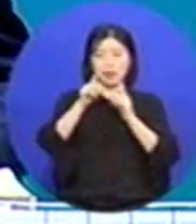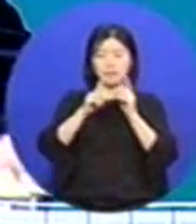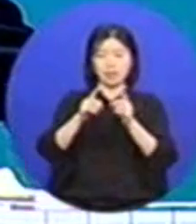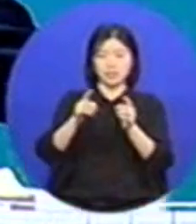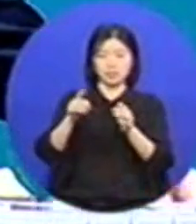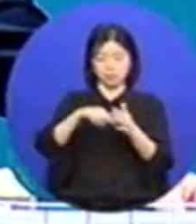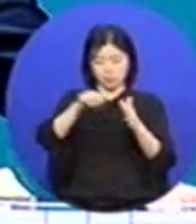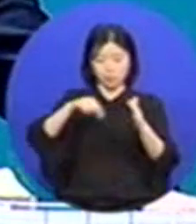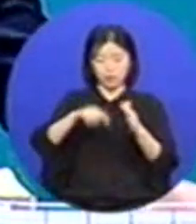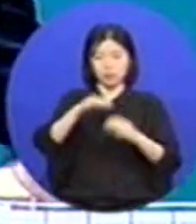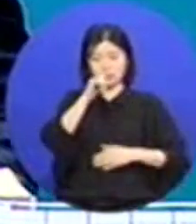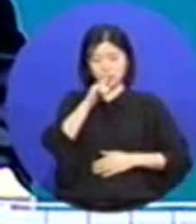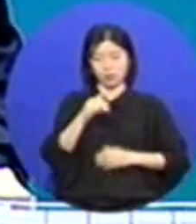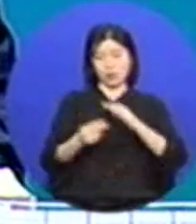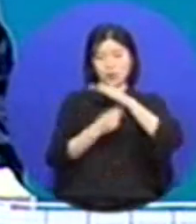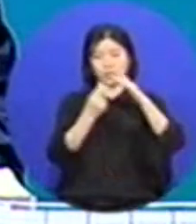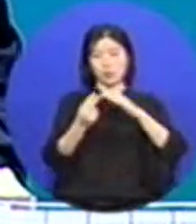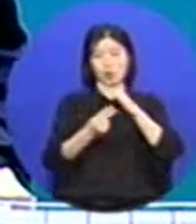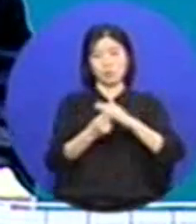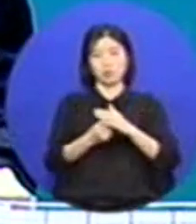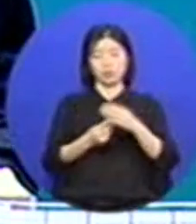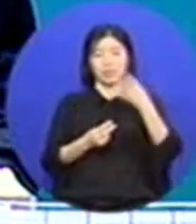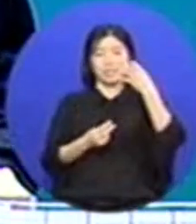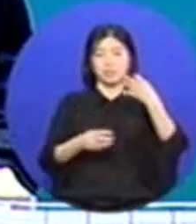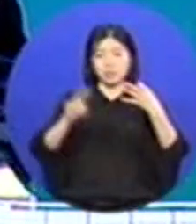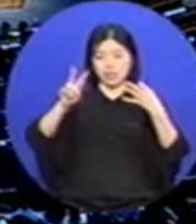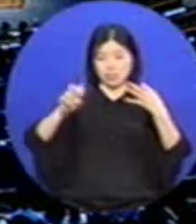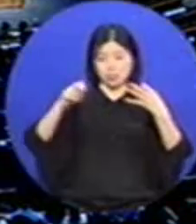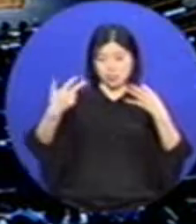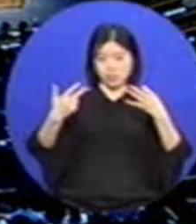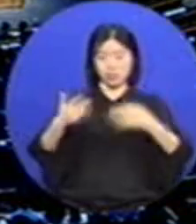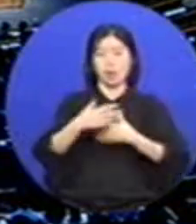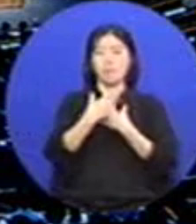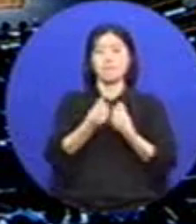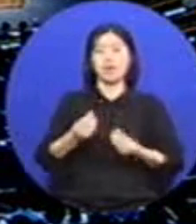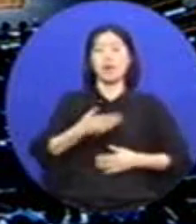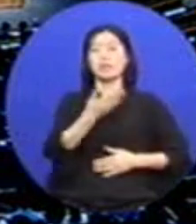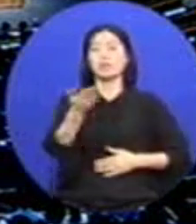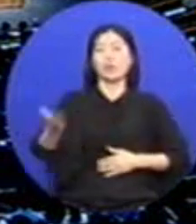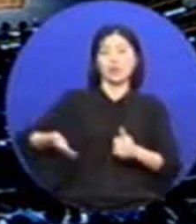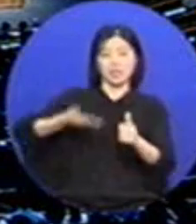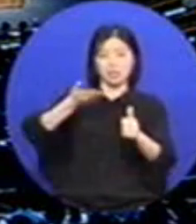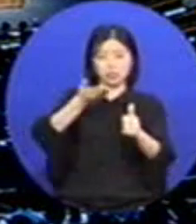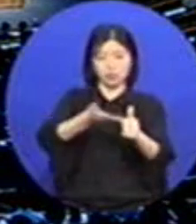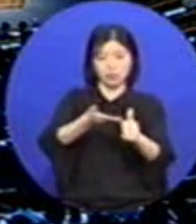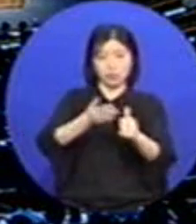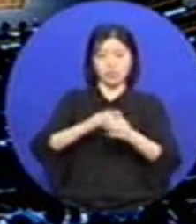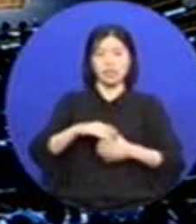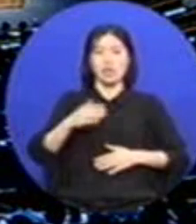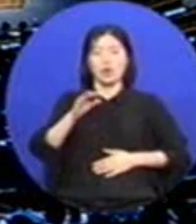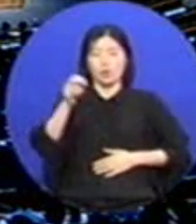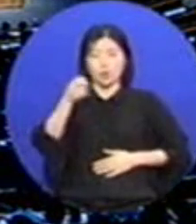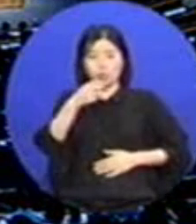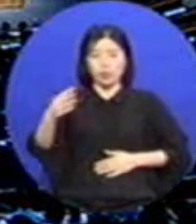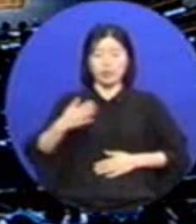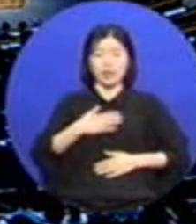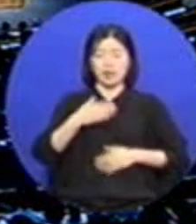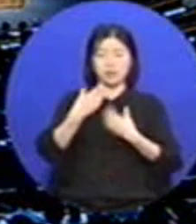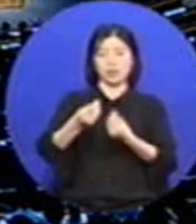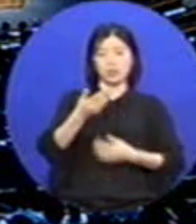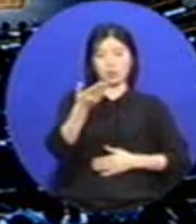분명히 하셨죠 요한복음 14장 27절 레 평안을 너희에게 끼치노니 곧 나의 평안을 너희에게 주노라